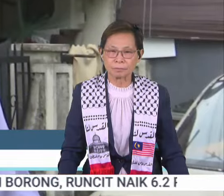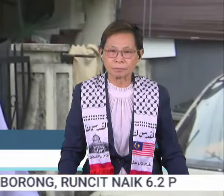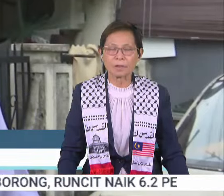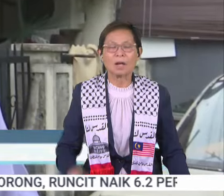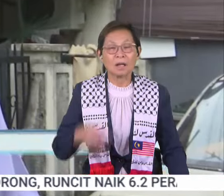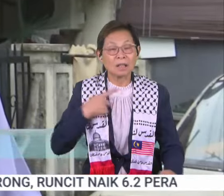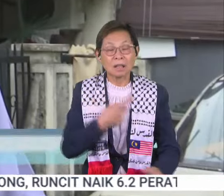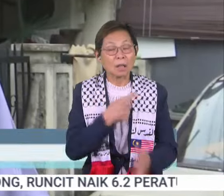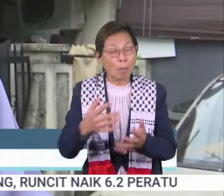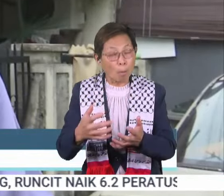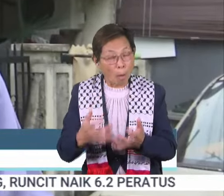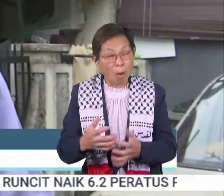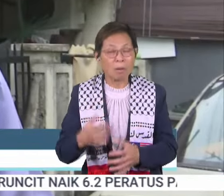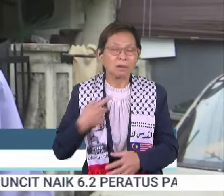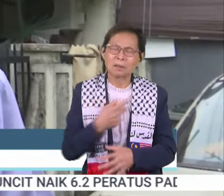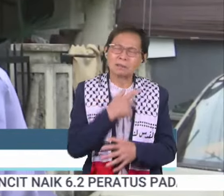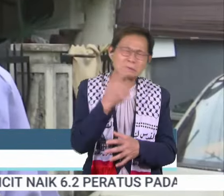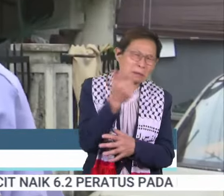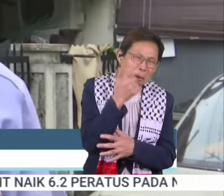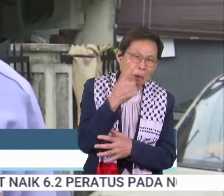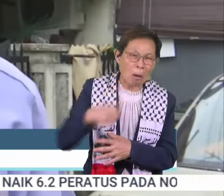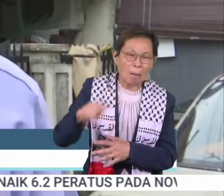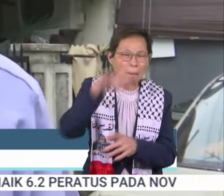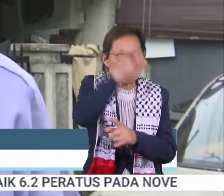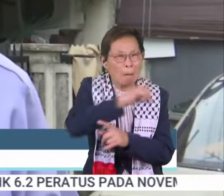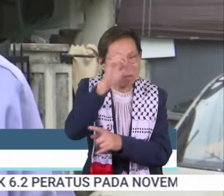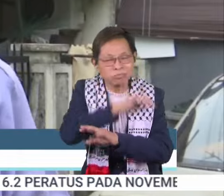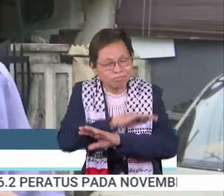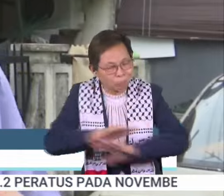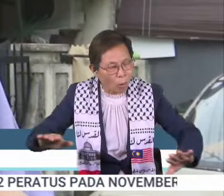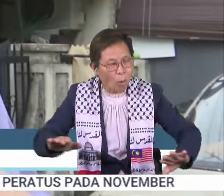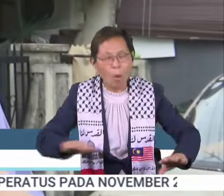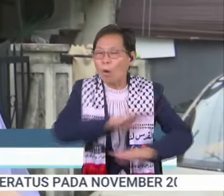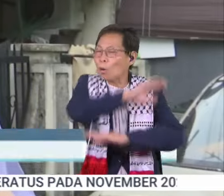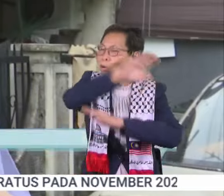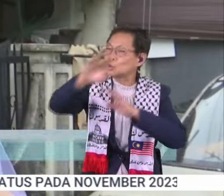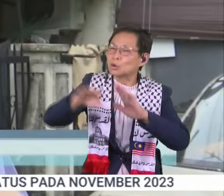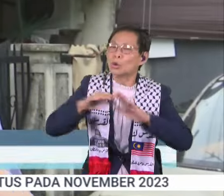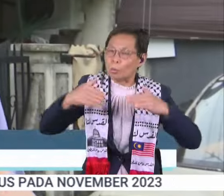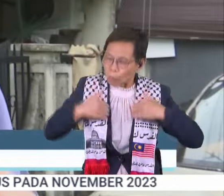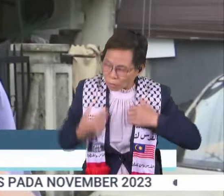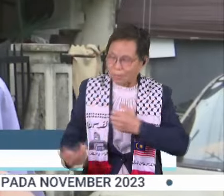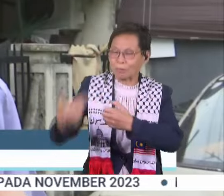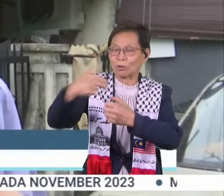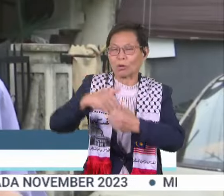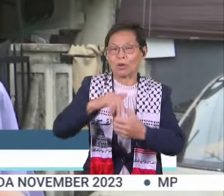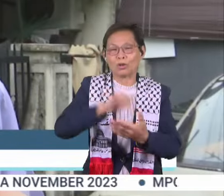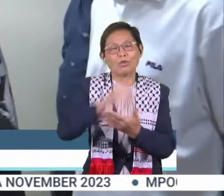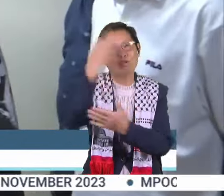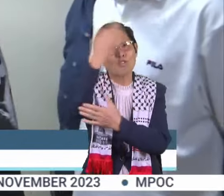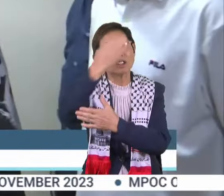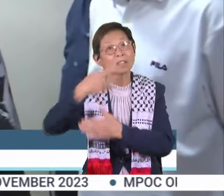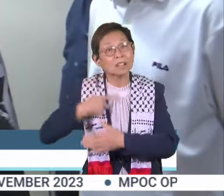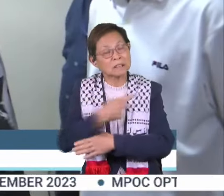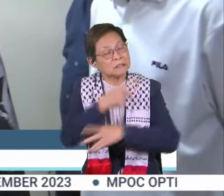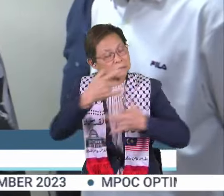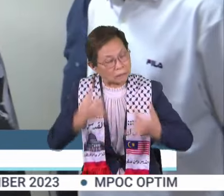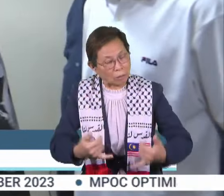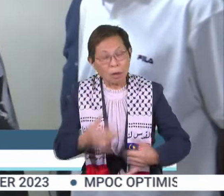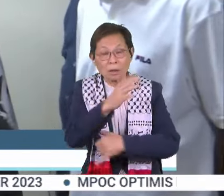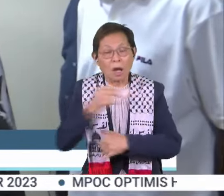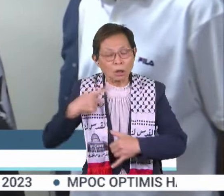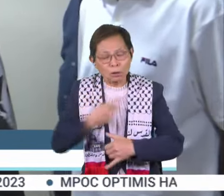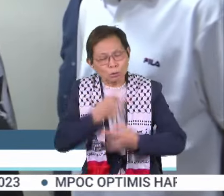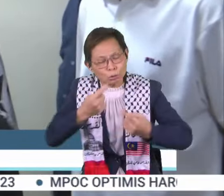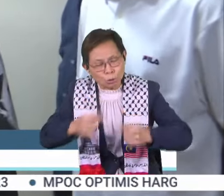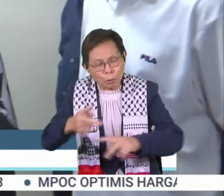Dengan hasrat kita tak mau ada sesiapa yang tertinggal. Nobody's left behind. Itu falsafah kita pada ketika ini dan